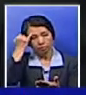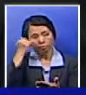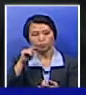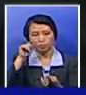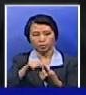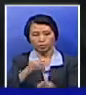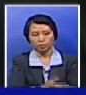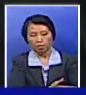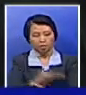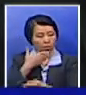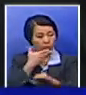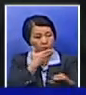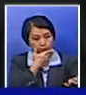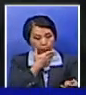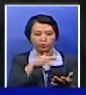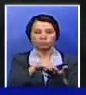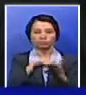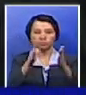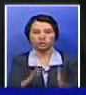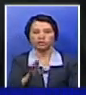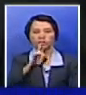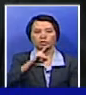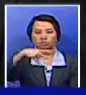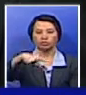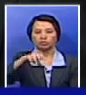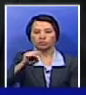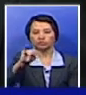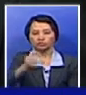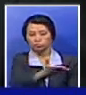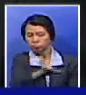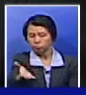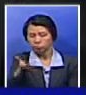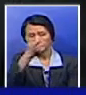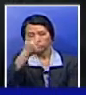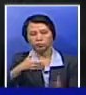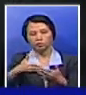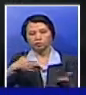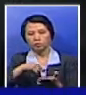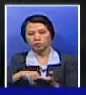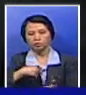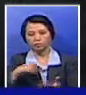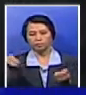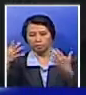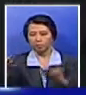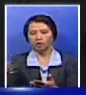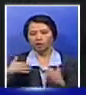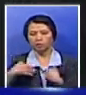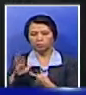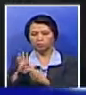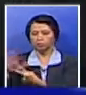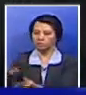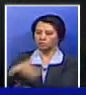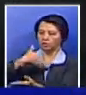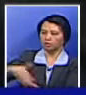kepada anak-anak muda, terutamanya pelajar-pelajar UPSI. Kerana sebelum ini, saya banyak mengadakan persembahan